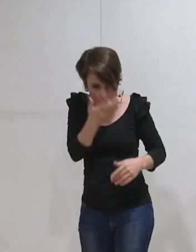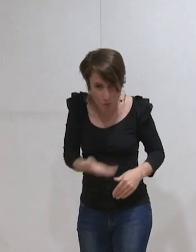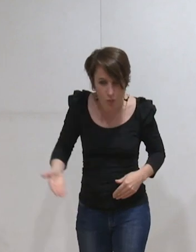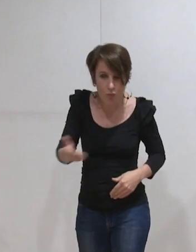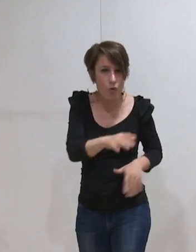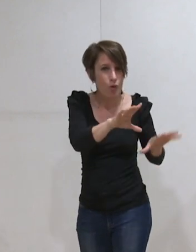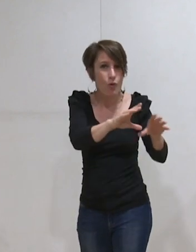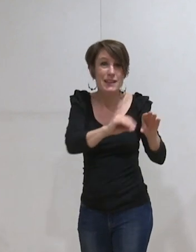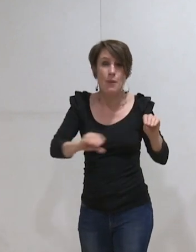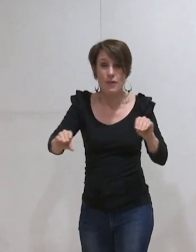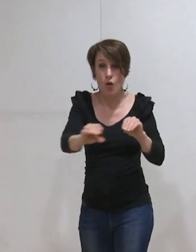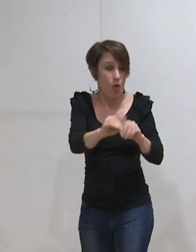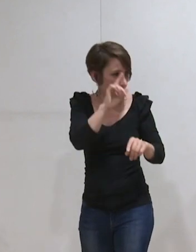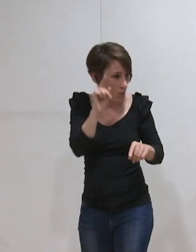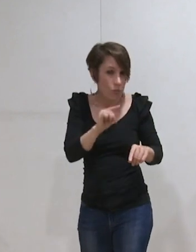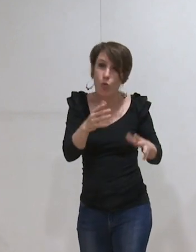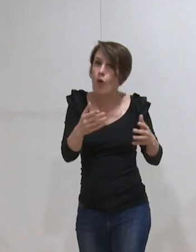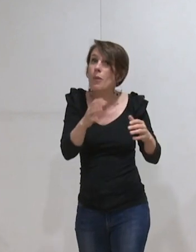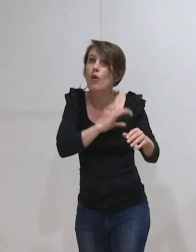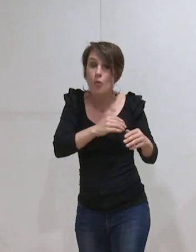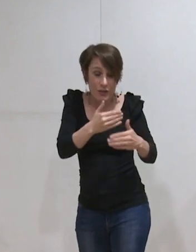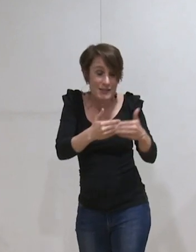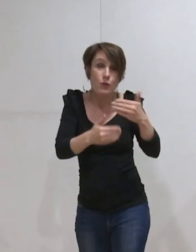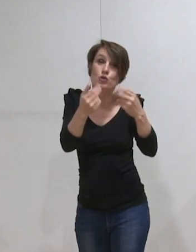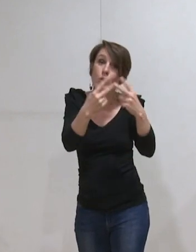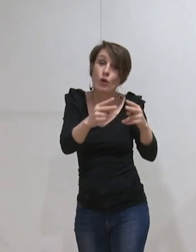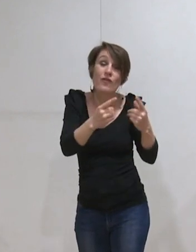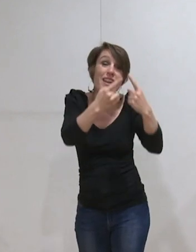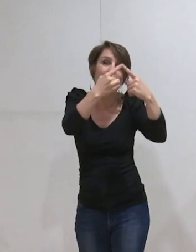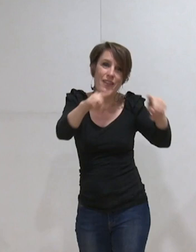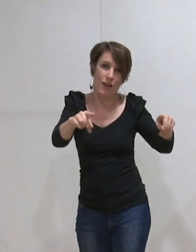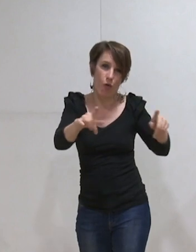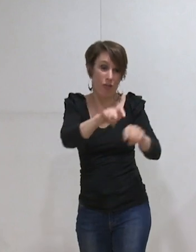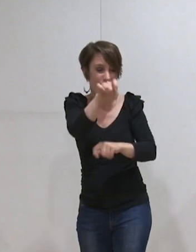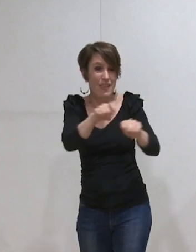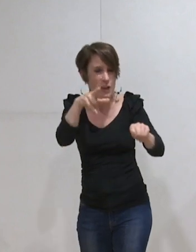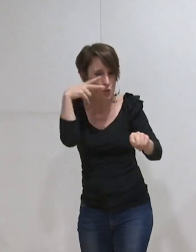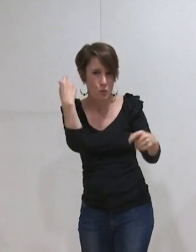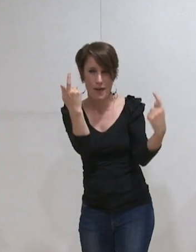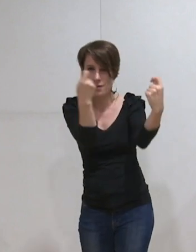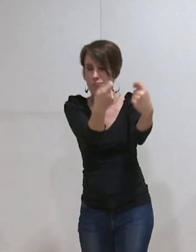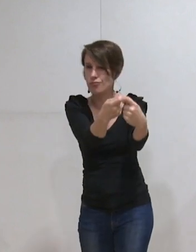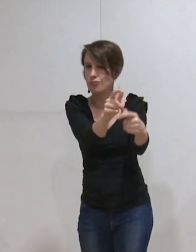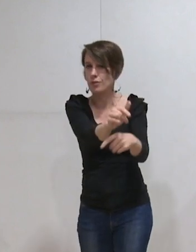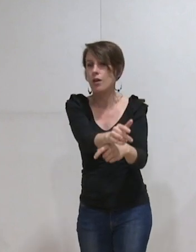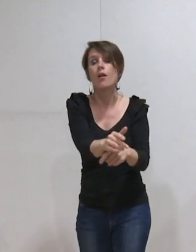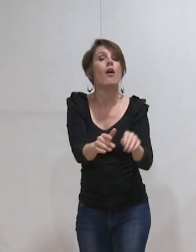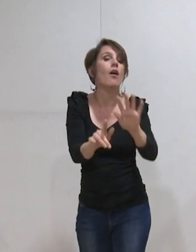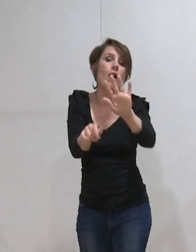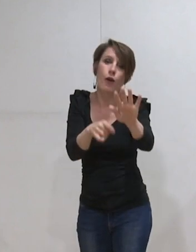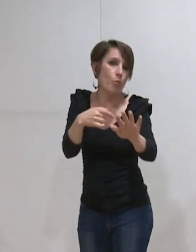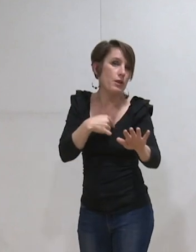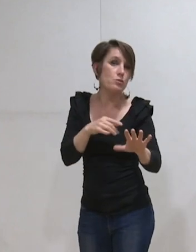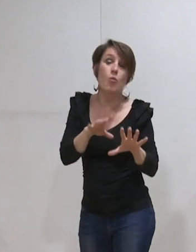différente oui disons-le à taille humaine euh voilà donc euh évidemment de nombreuses restitutions seront